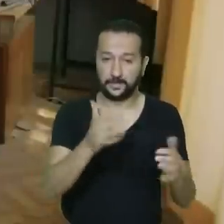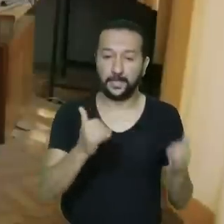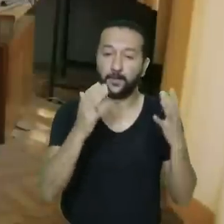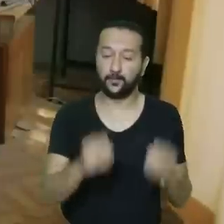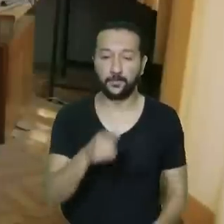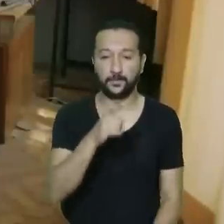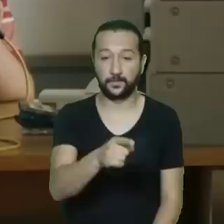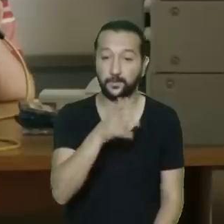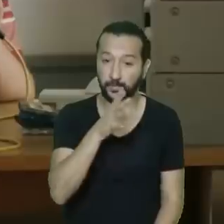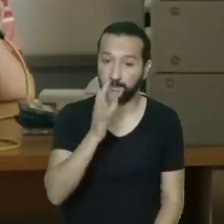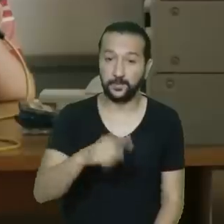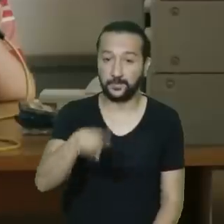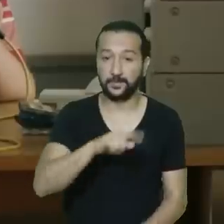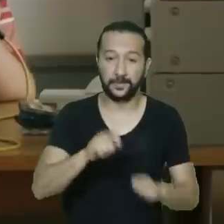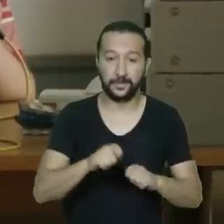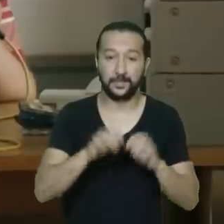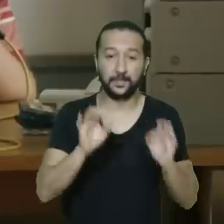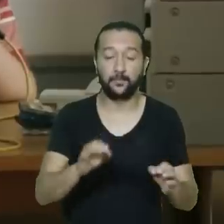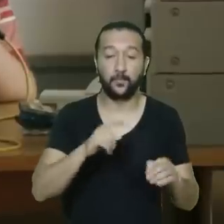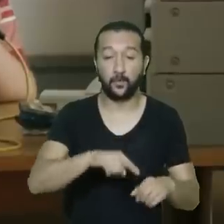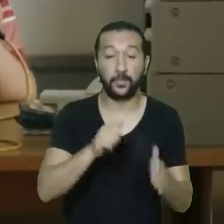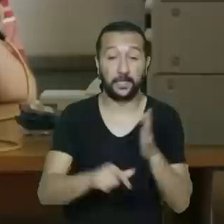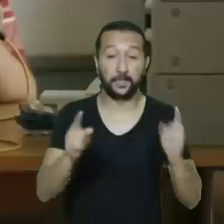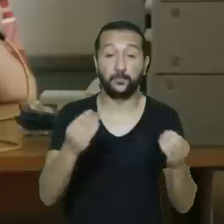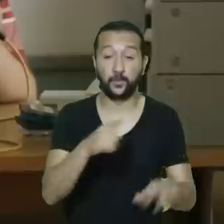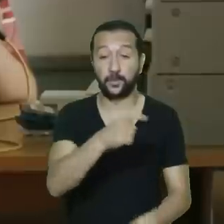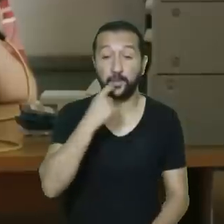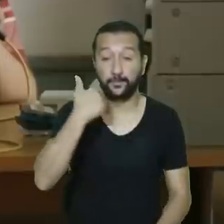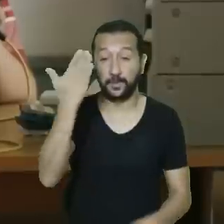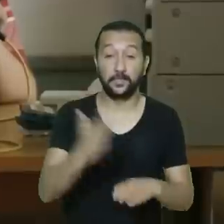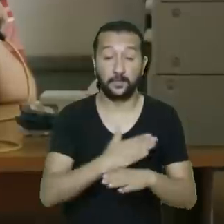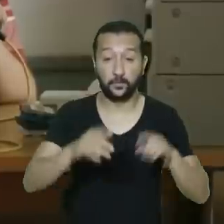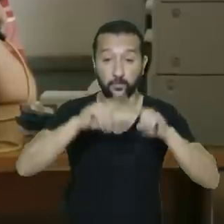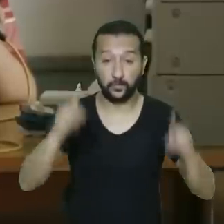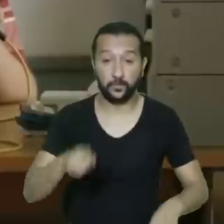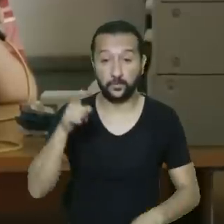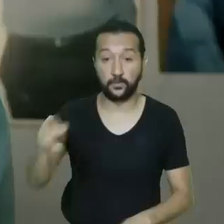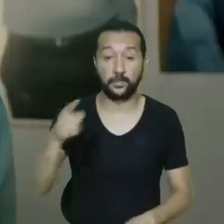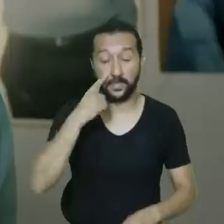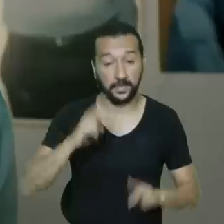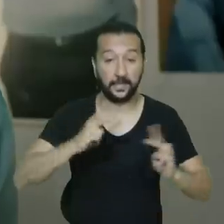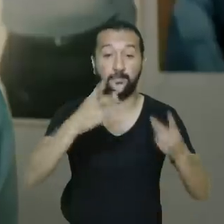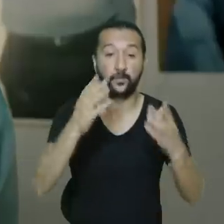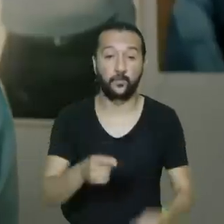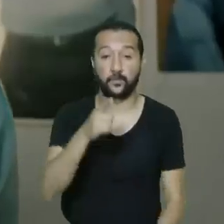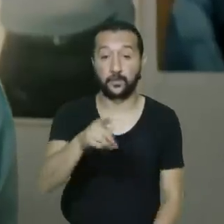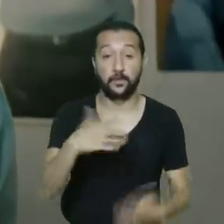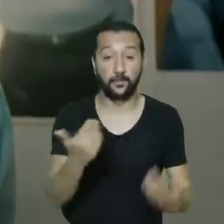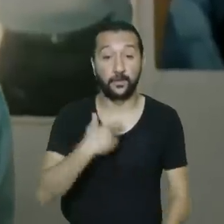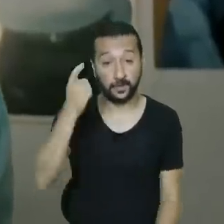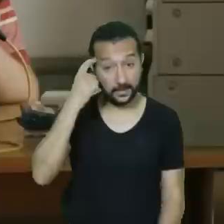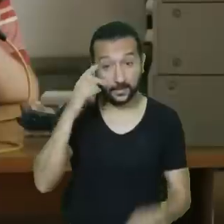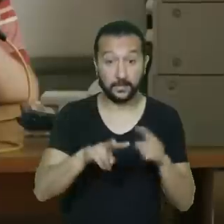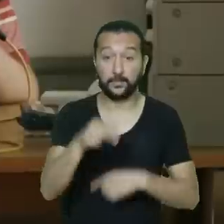kaynağı olmuştu. Biliyorsunuz işleri pek yolunda gitmedi bu aralığa. Beyaz eşya dükkanıyla radyoyu falan devretmek zorunda kaldı. Emme benim